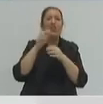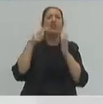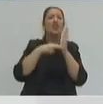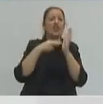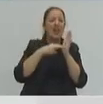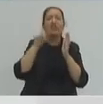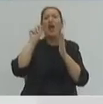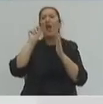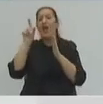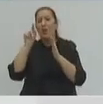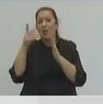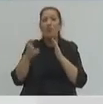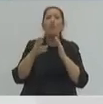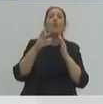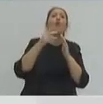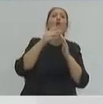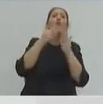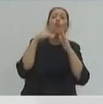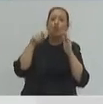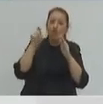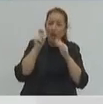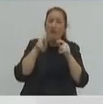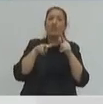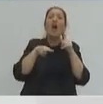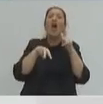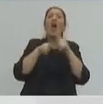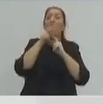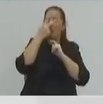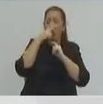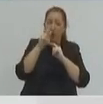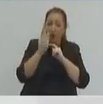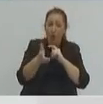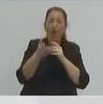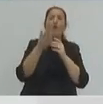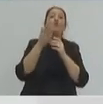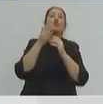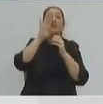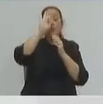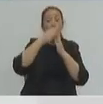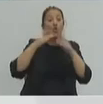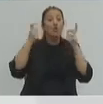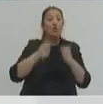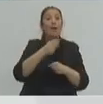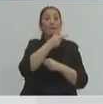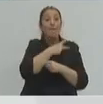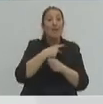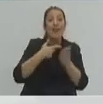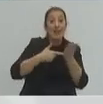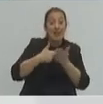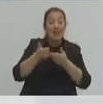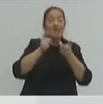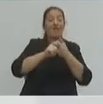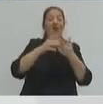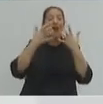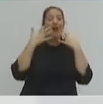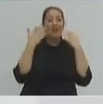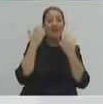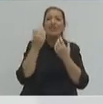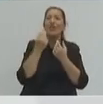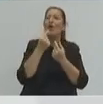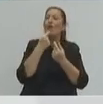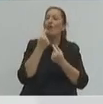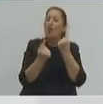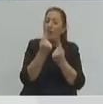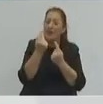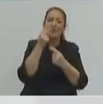Eyüp'e, Arnavutköy'e, Büyükçekmece'ye, İstanbul Büyükşehir Belediyesi'nin tarım, hayvancılık, seracılık, süs